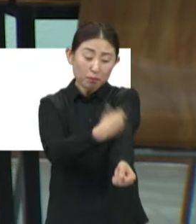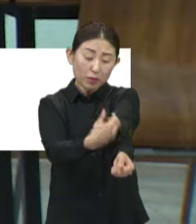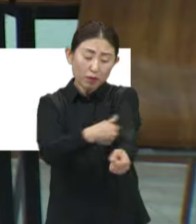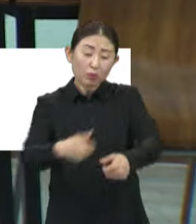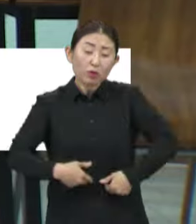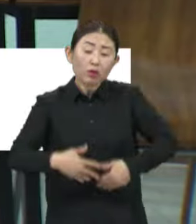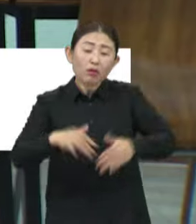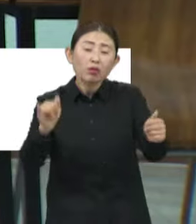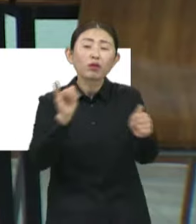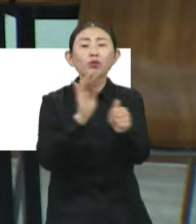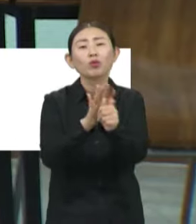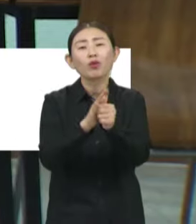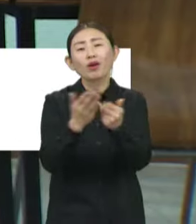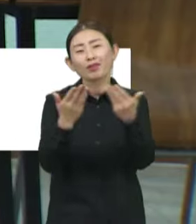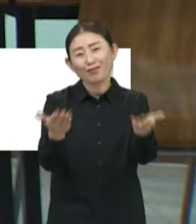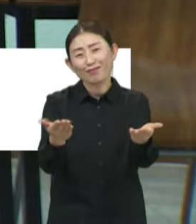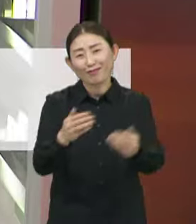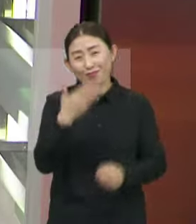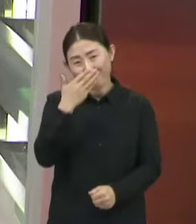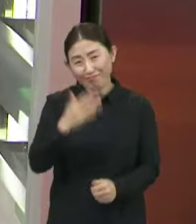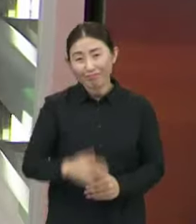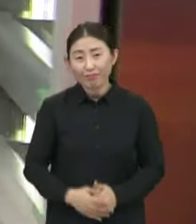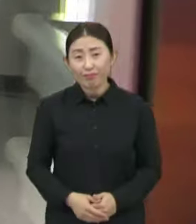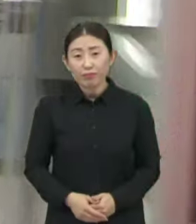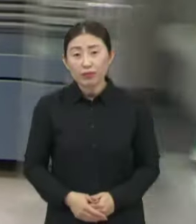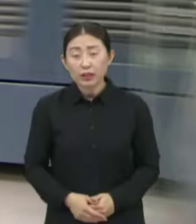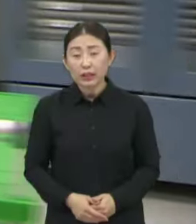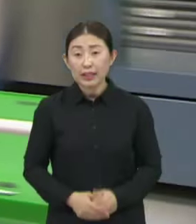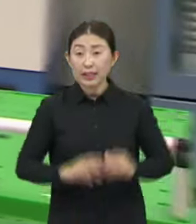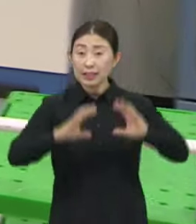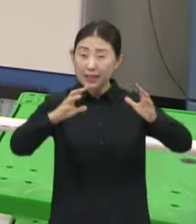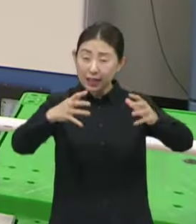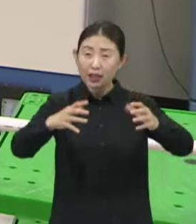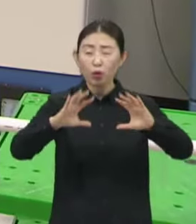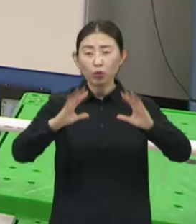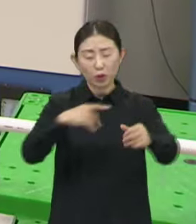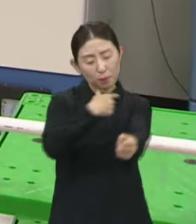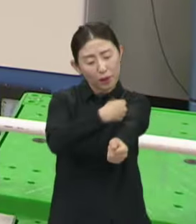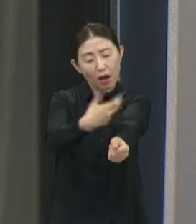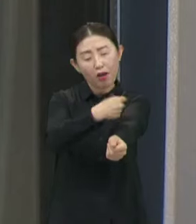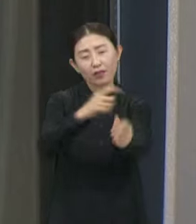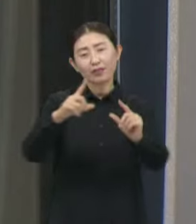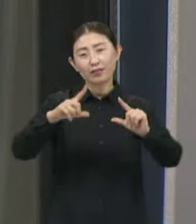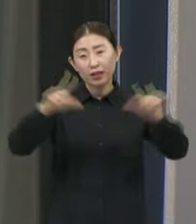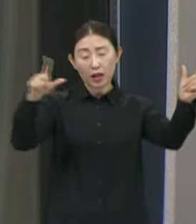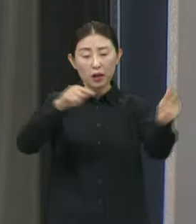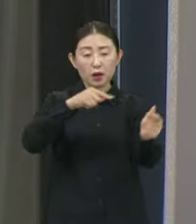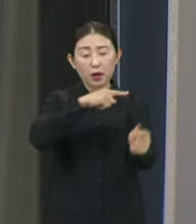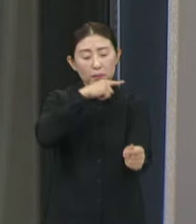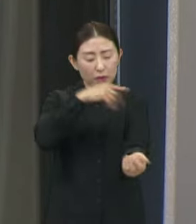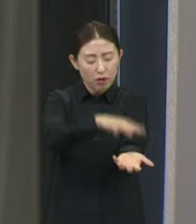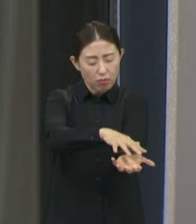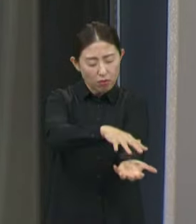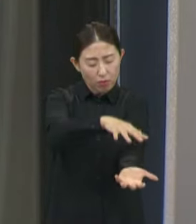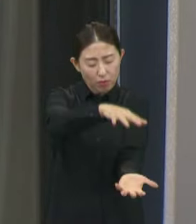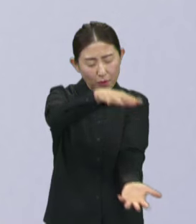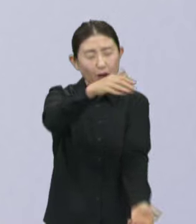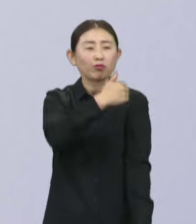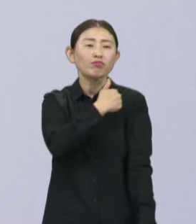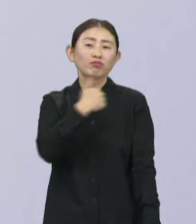있는 것이 바로 헌혈이라고 생각합니다. 세계 헌혈의 날인 오늘 기준 혈액 보유량은 상대적으로